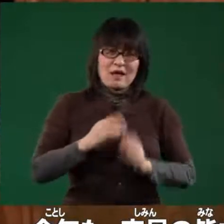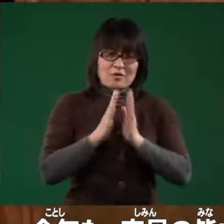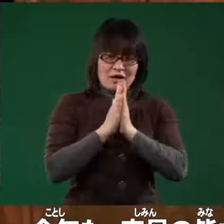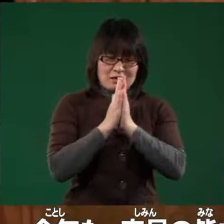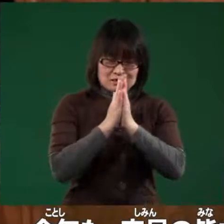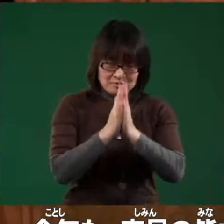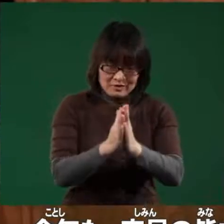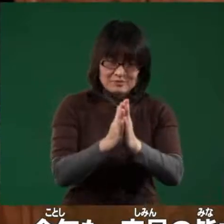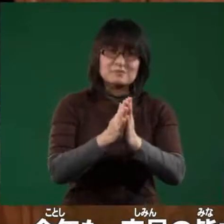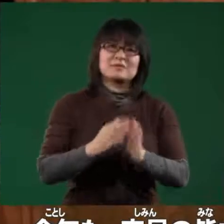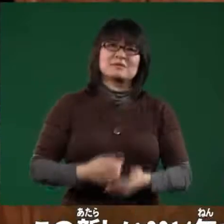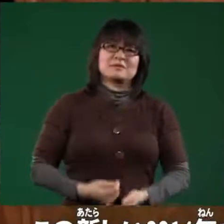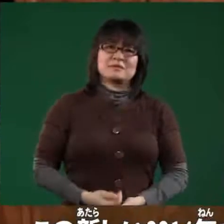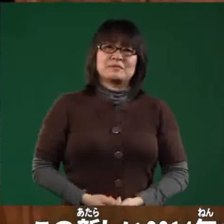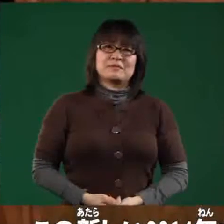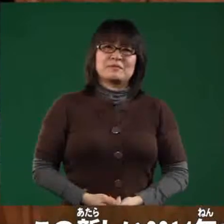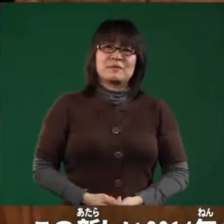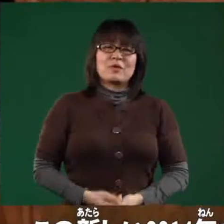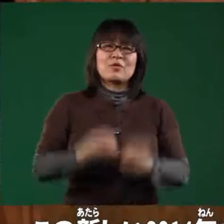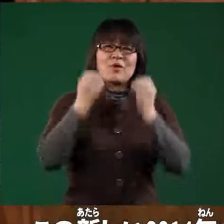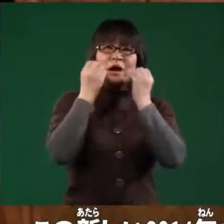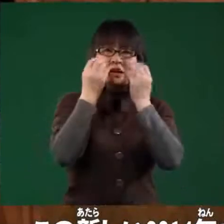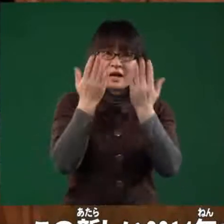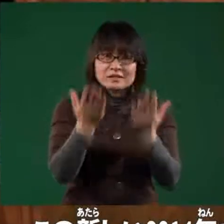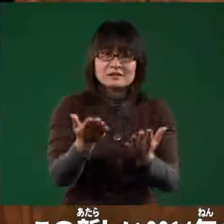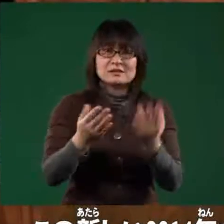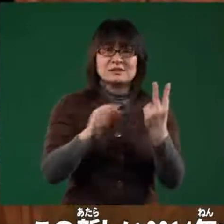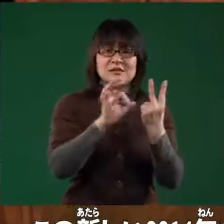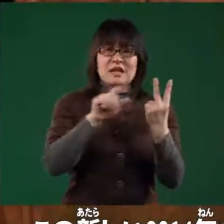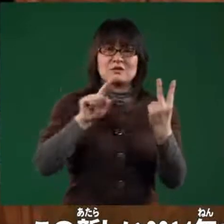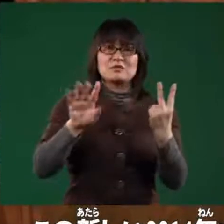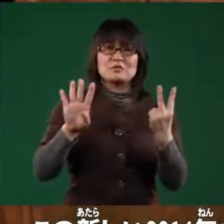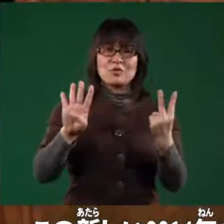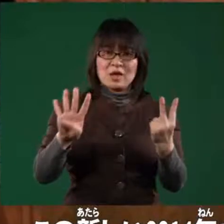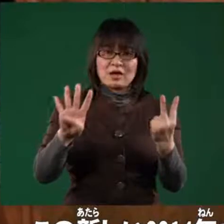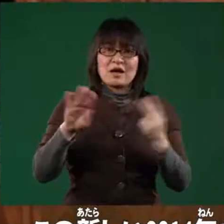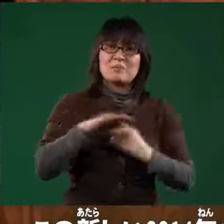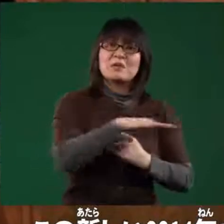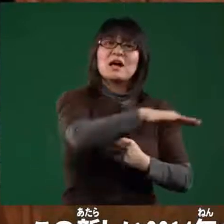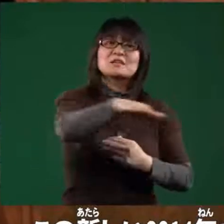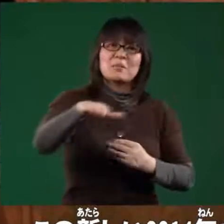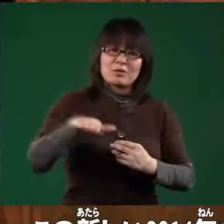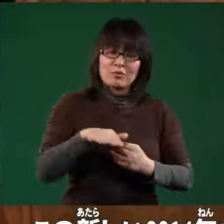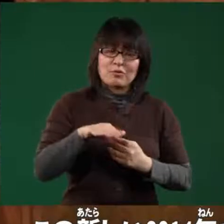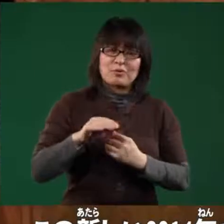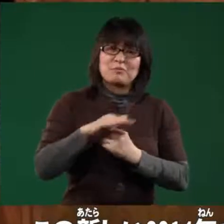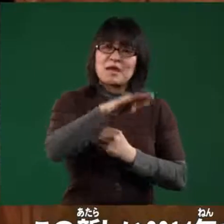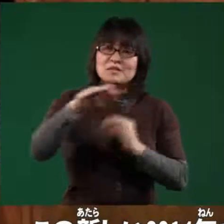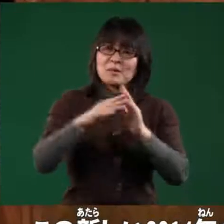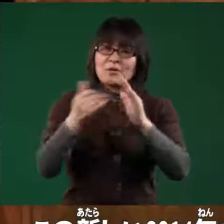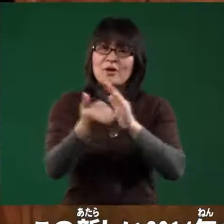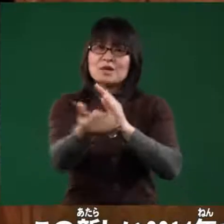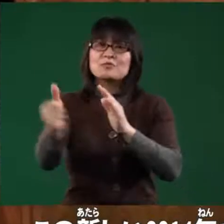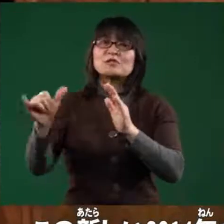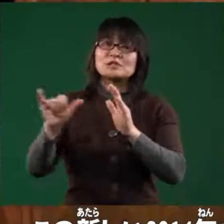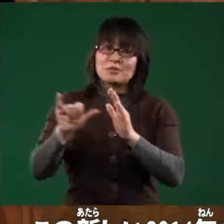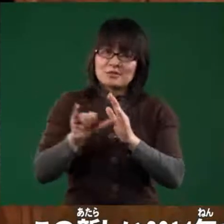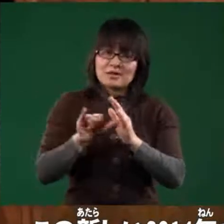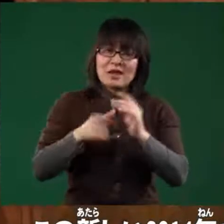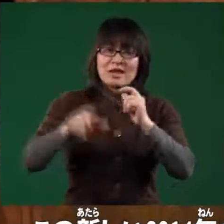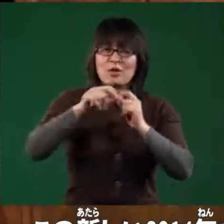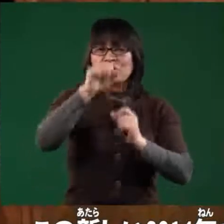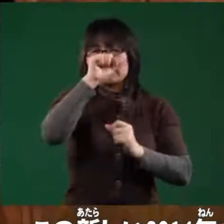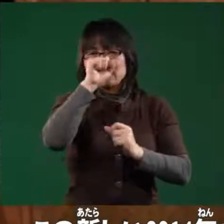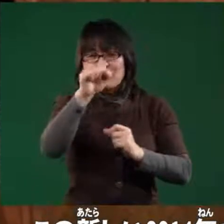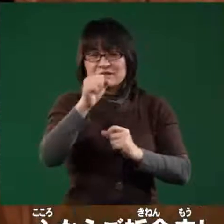。この新しい2014年が皆様と皆様のご家族にとってより良